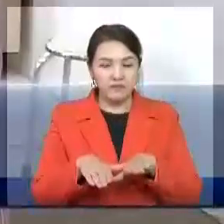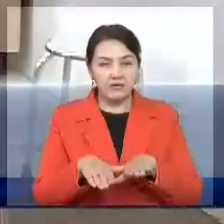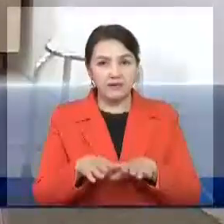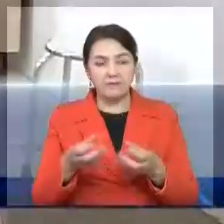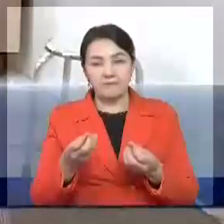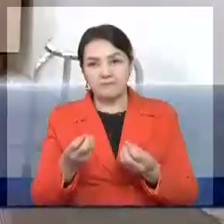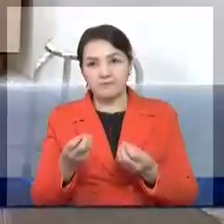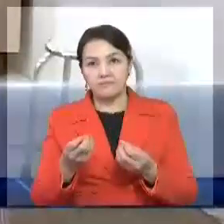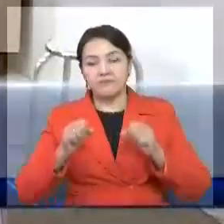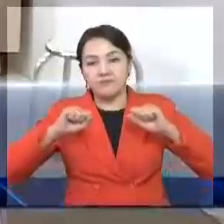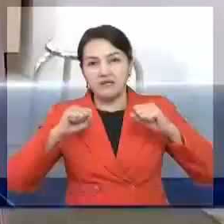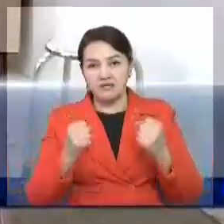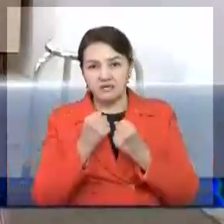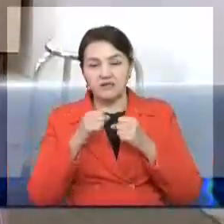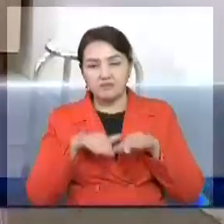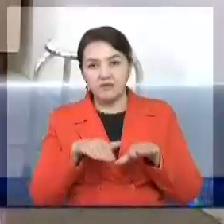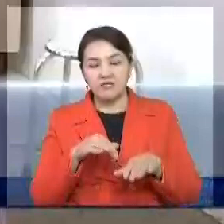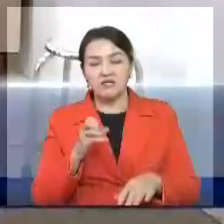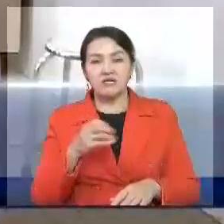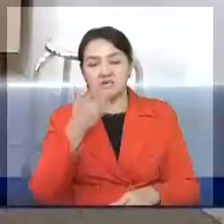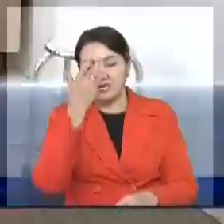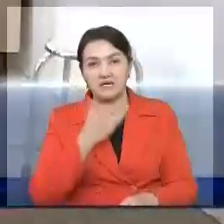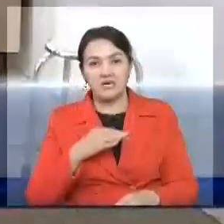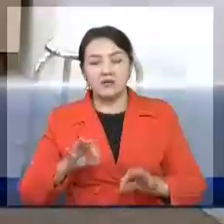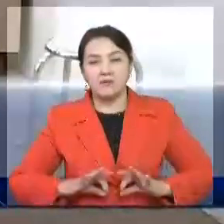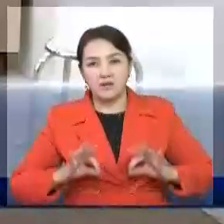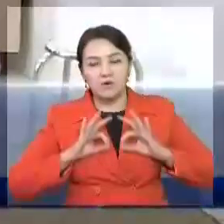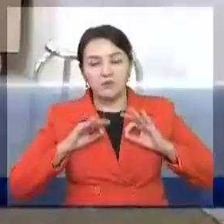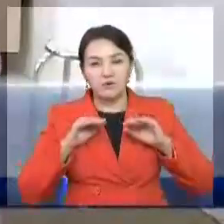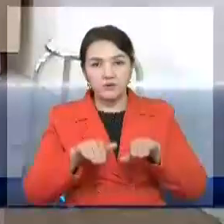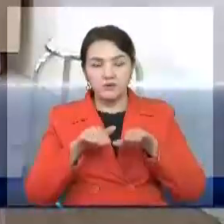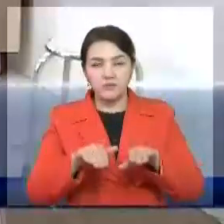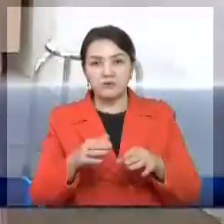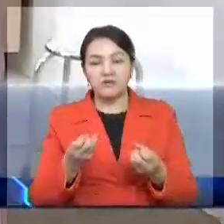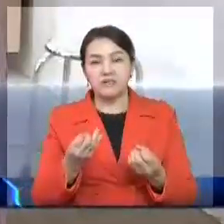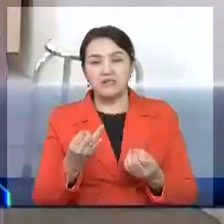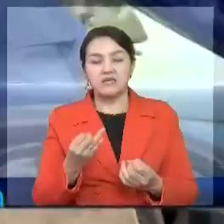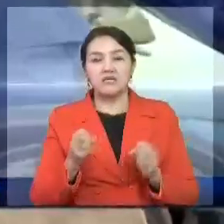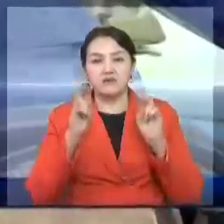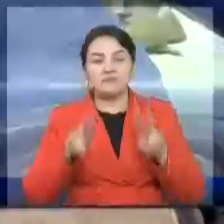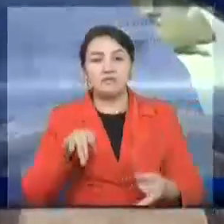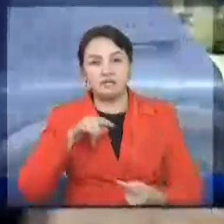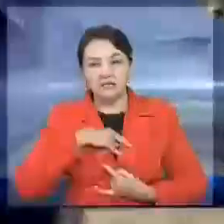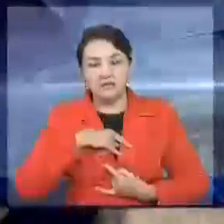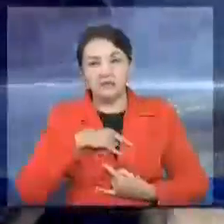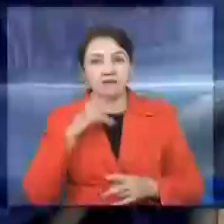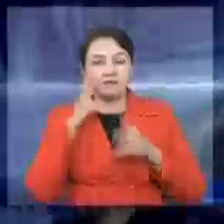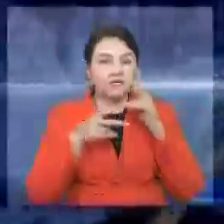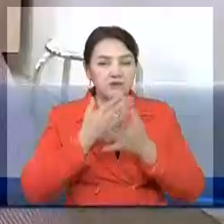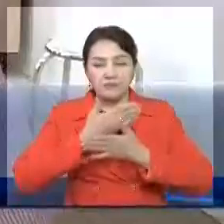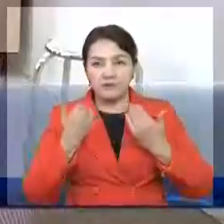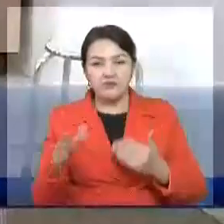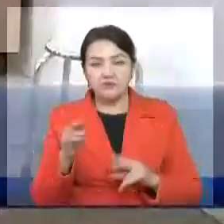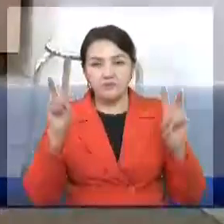шьем зимние МЧС, летние МЧС, для прокуратуры сейчас шьем. И спецодежда, в качестве жалоб нет. Потому что мы тут